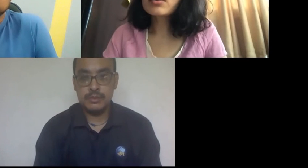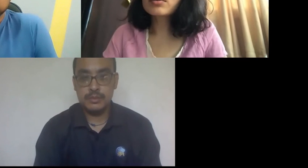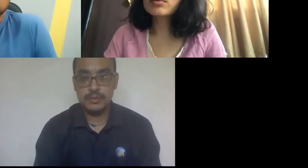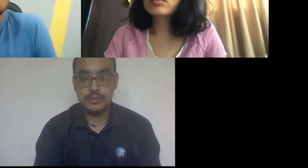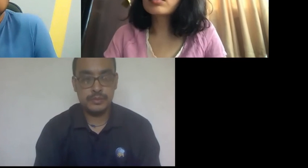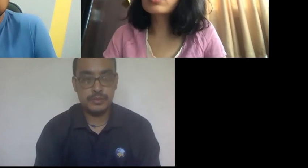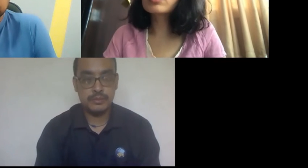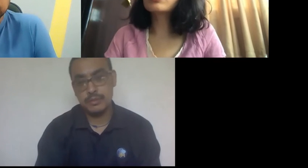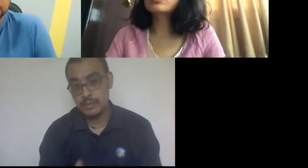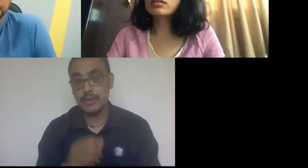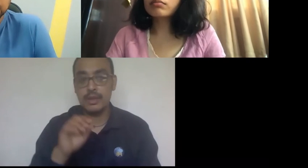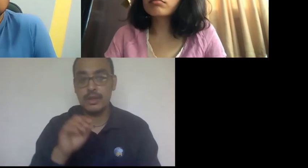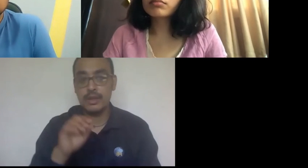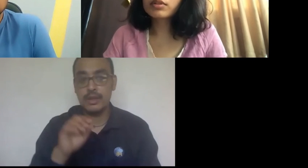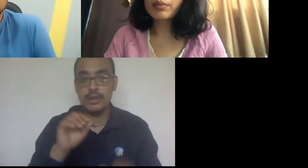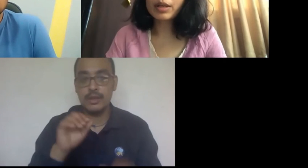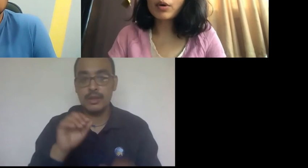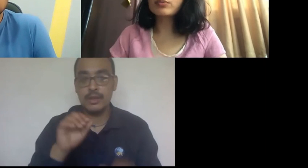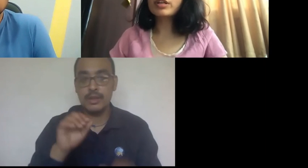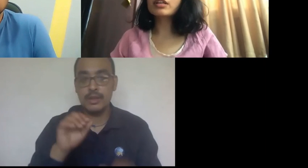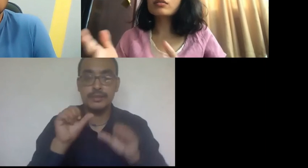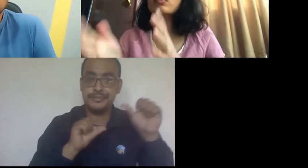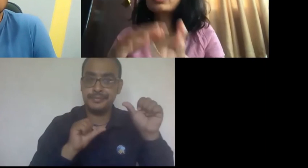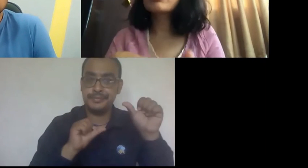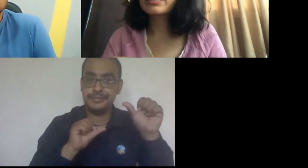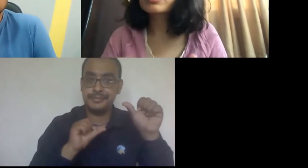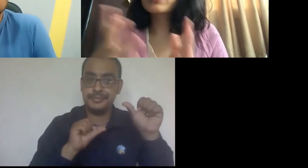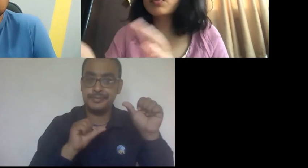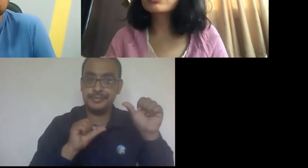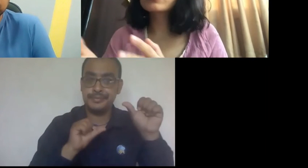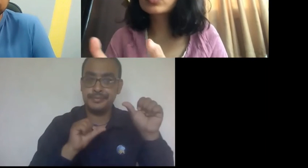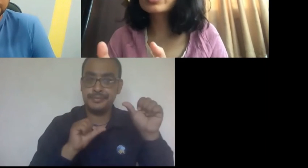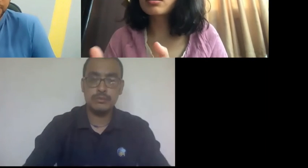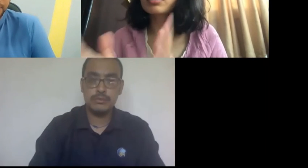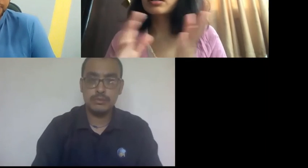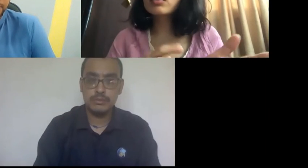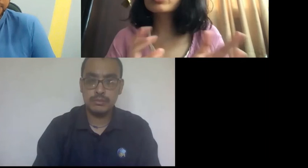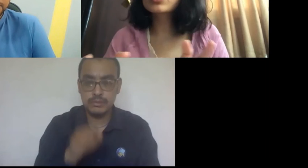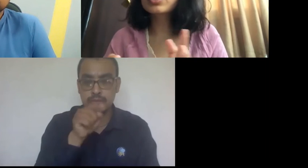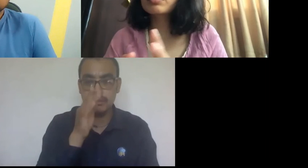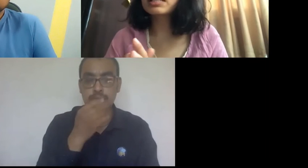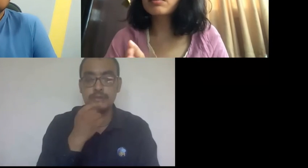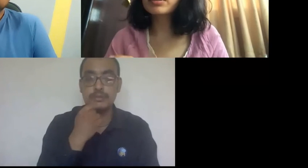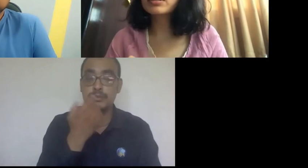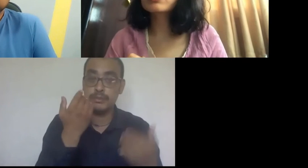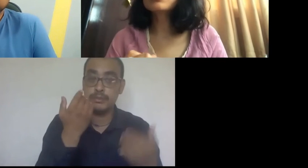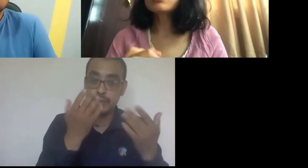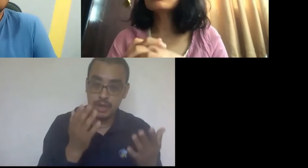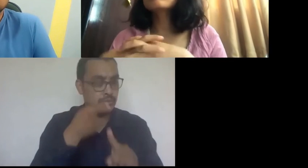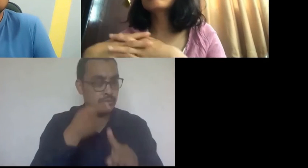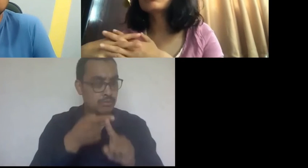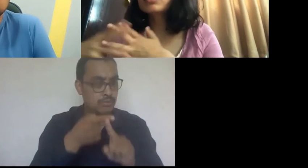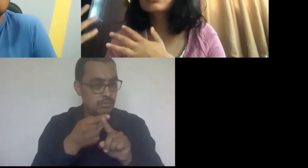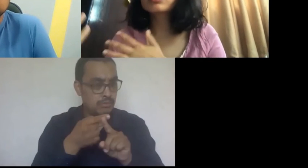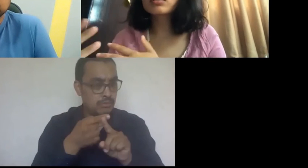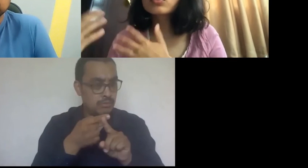सो जुन तपाईँले भन्नुभयो नि होइन जुन पनि यो नेगेटिभ र पोजिटिभ दुवै छ होइन जुन पनि सोसियल मिडियामा भनेर सो त्यो